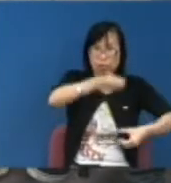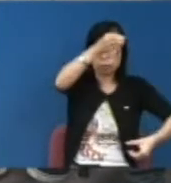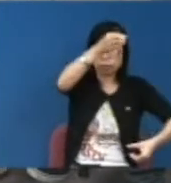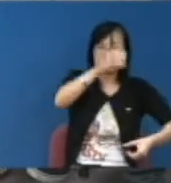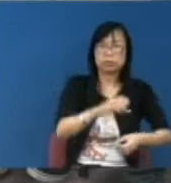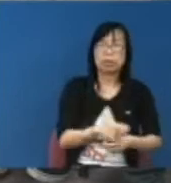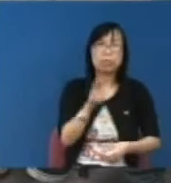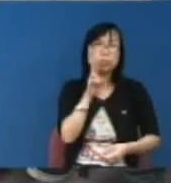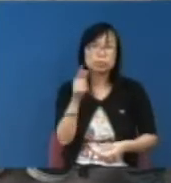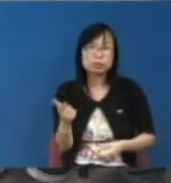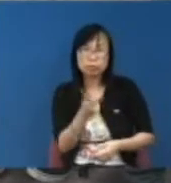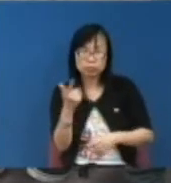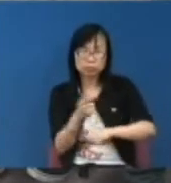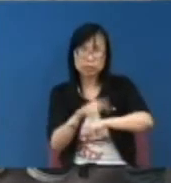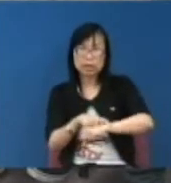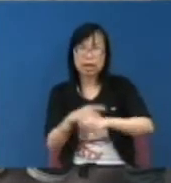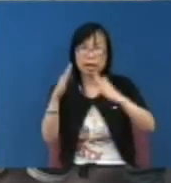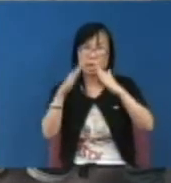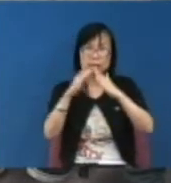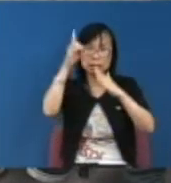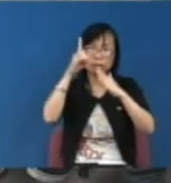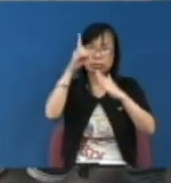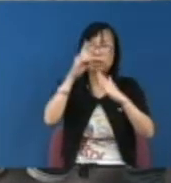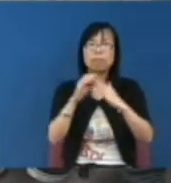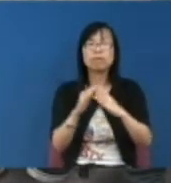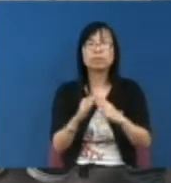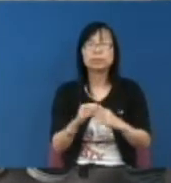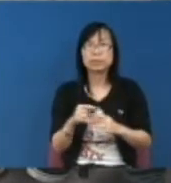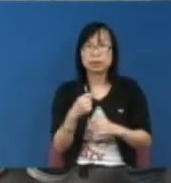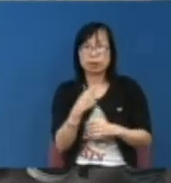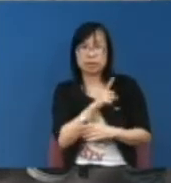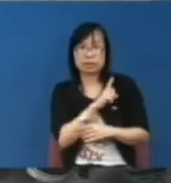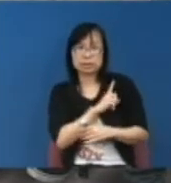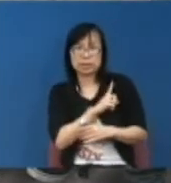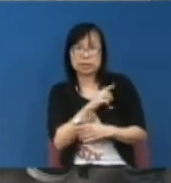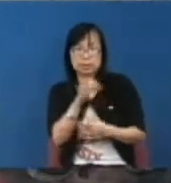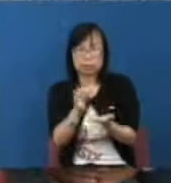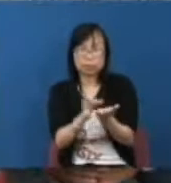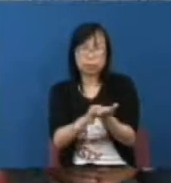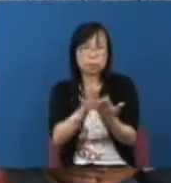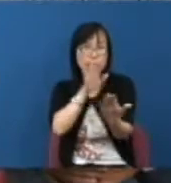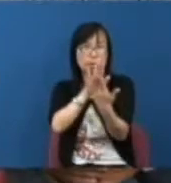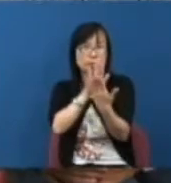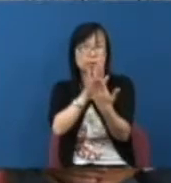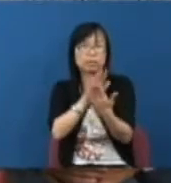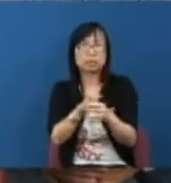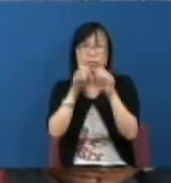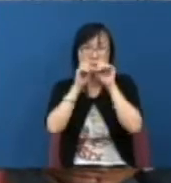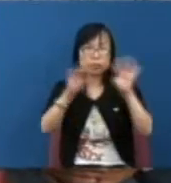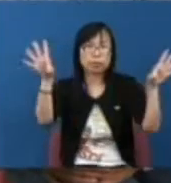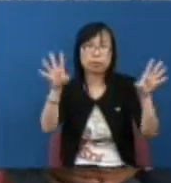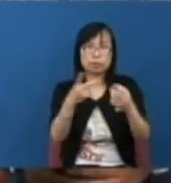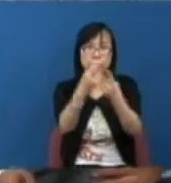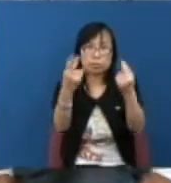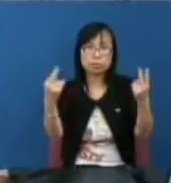因為好多時喺天台頂咧，都我哋自己喺地區啊面對即係想推動呢啲綠